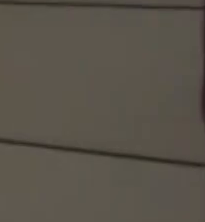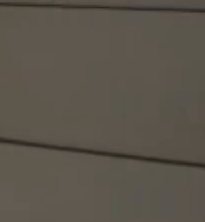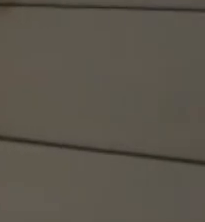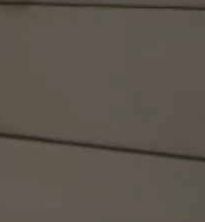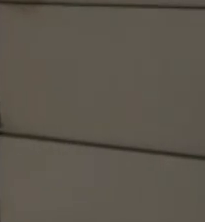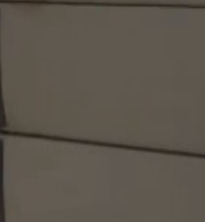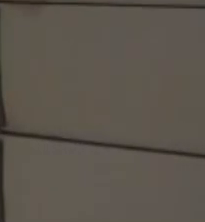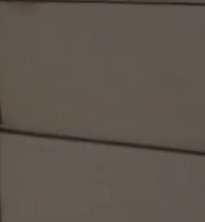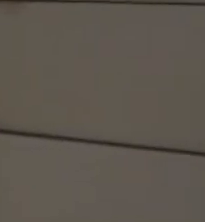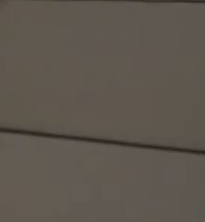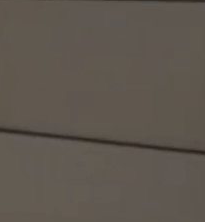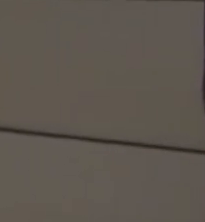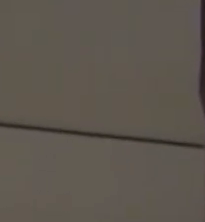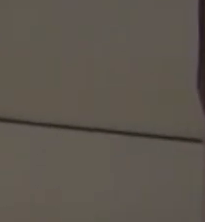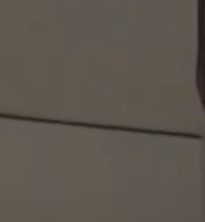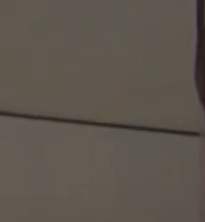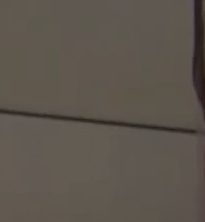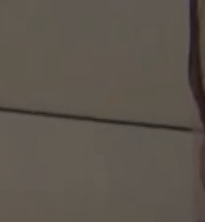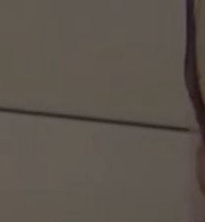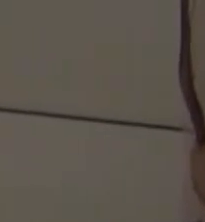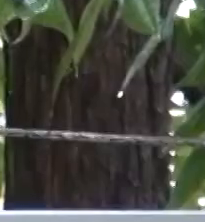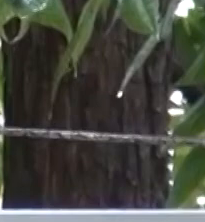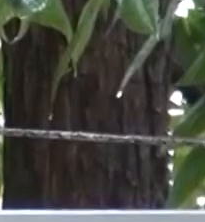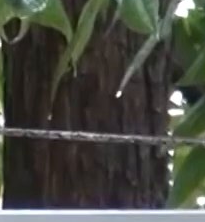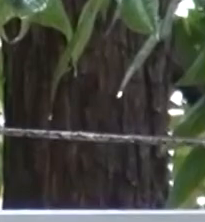הרצידיביזם, הפשיעה החוזרת. אני מעדיף להיות בבית סוהר ולא